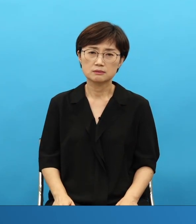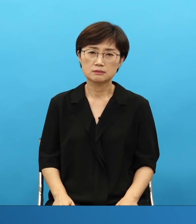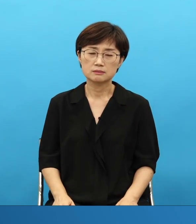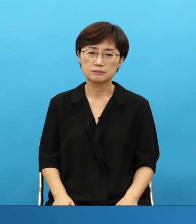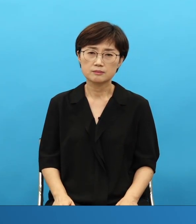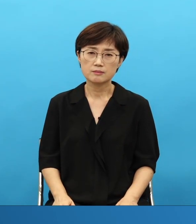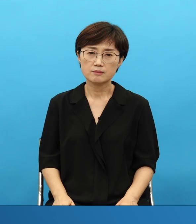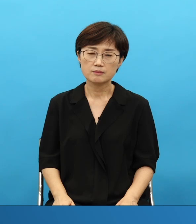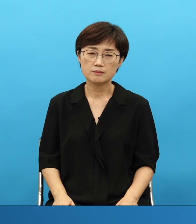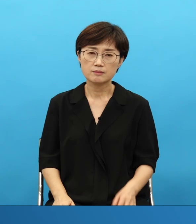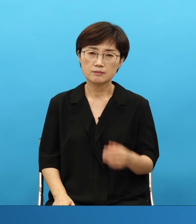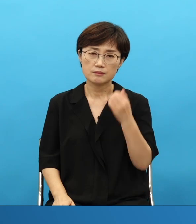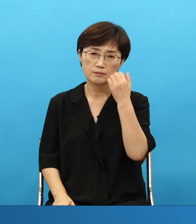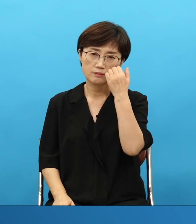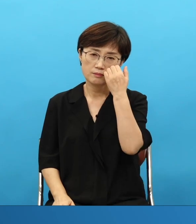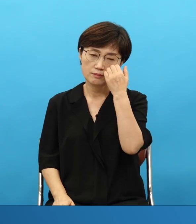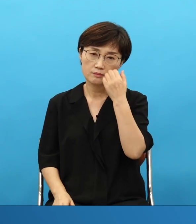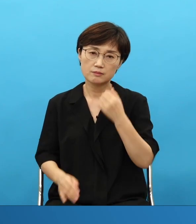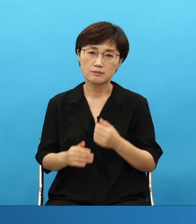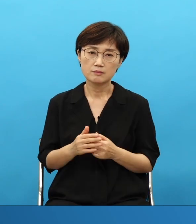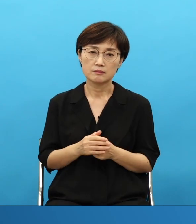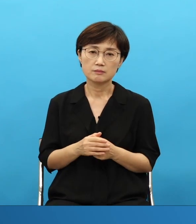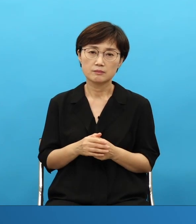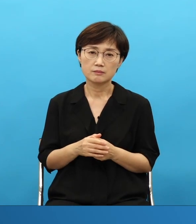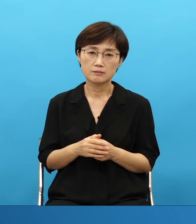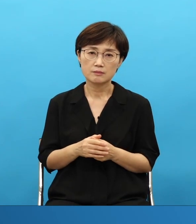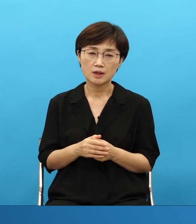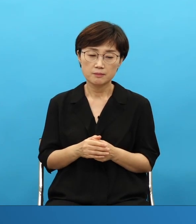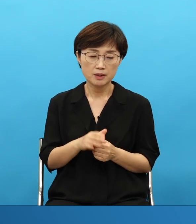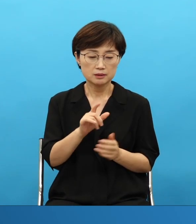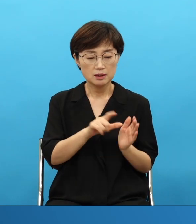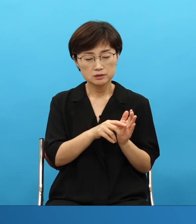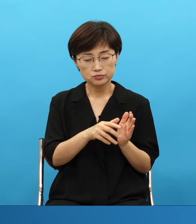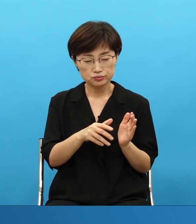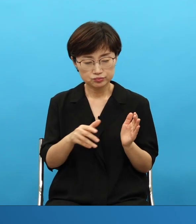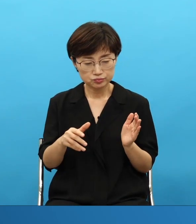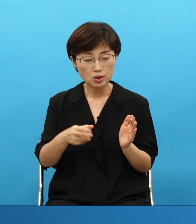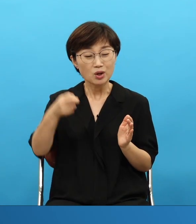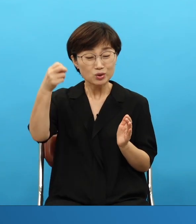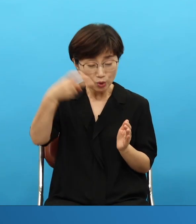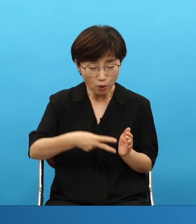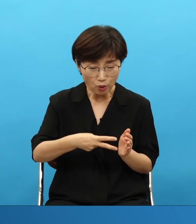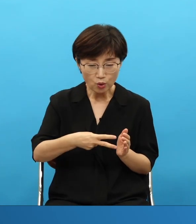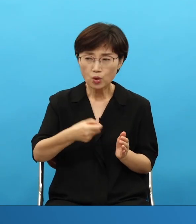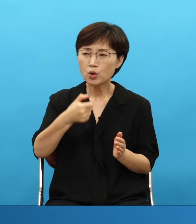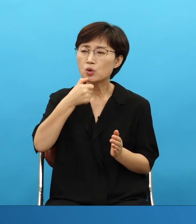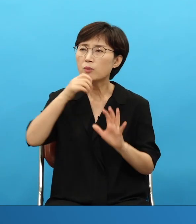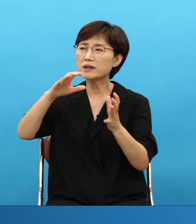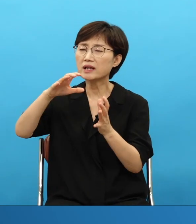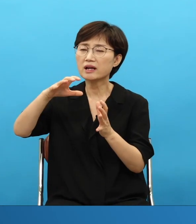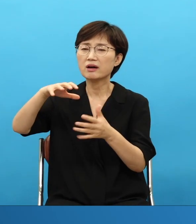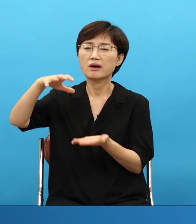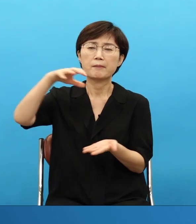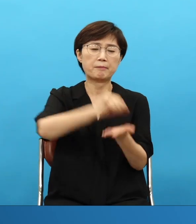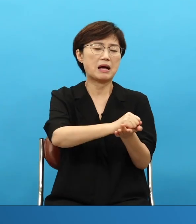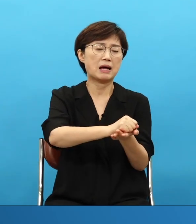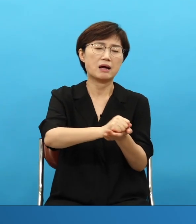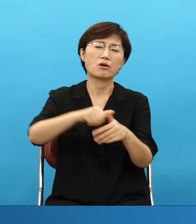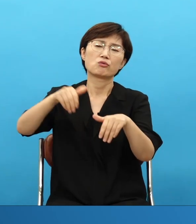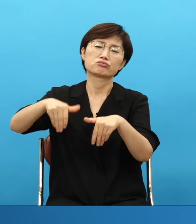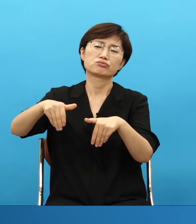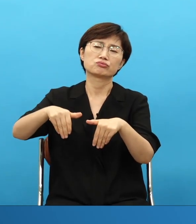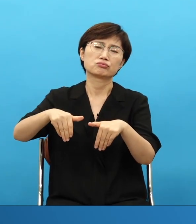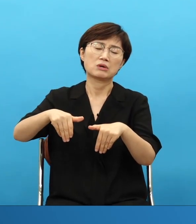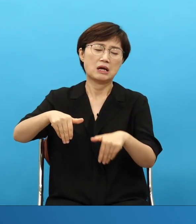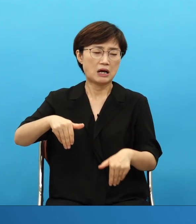겨우겨우 돌아왔는데 또 로마에 소국됐어요. They barely returned and then colonized to Rome again. 참